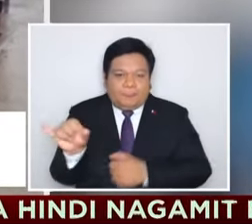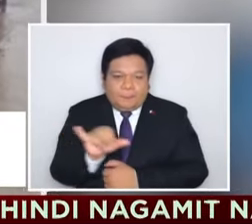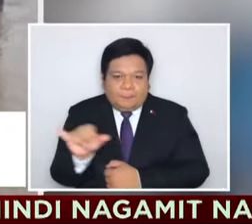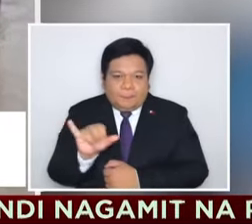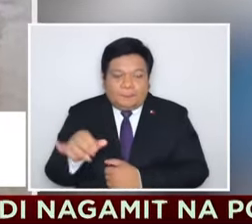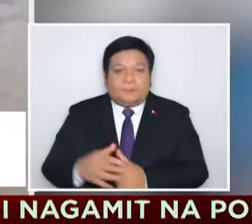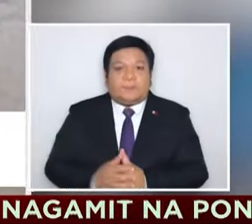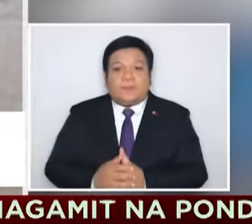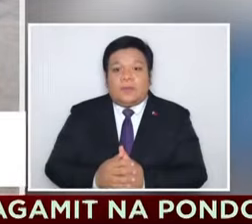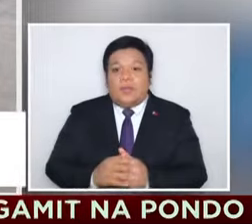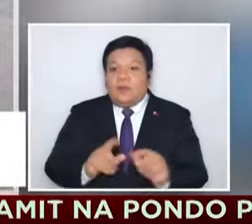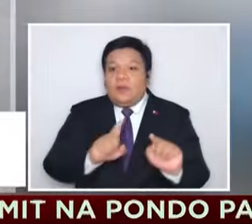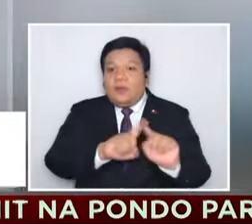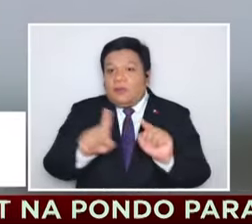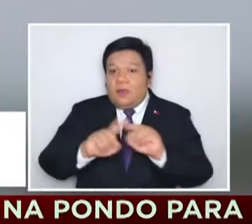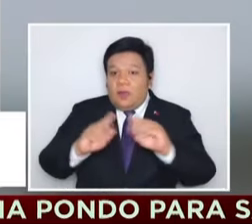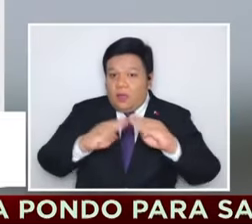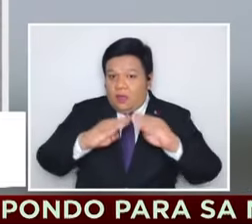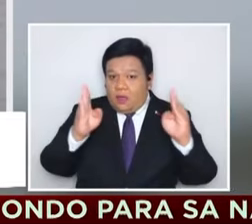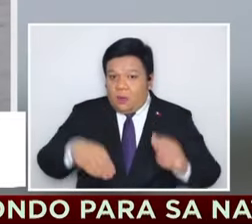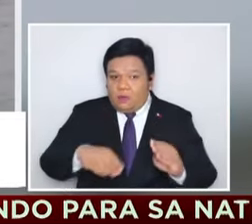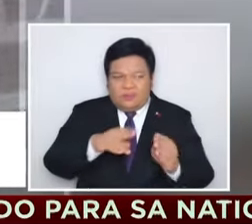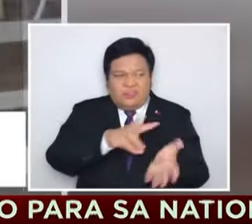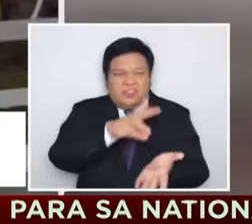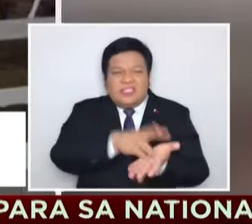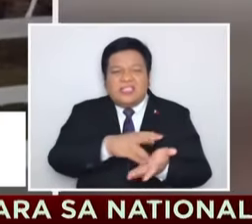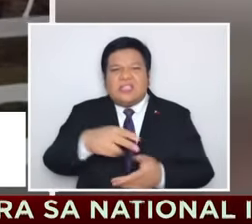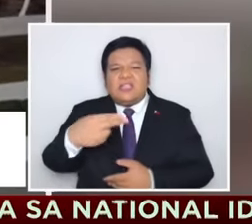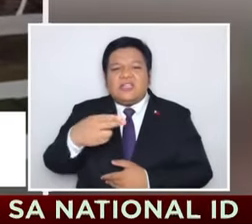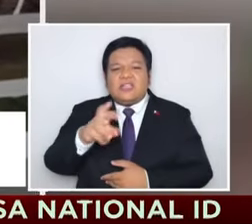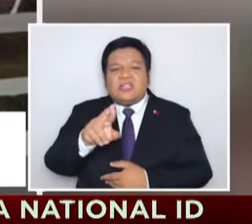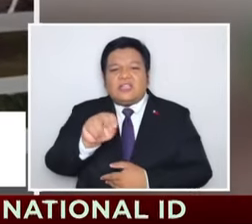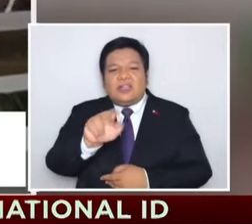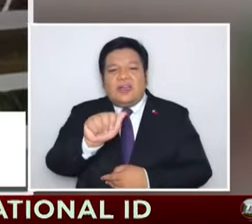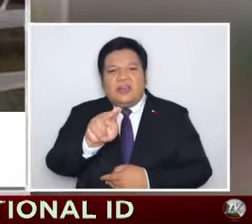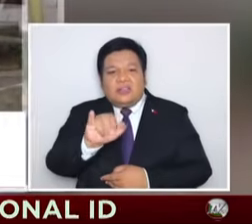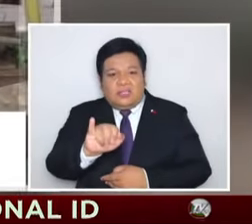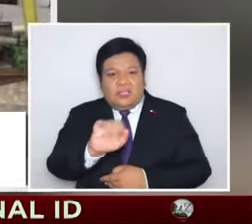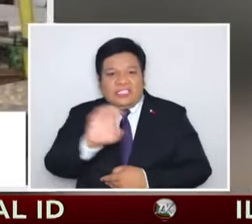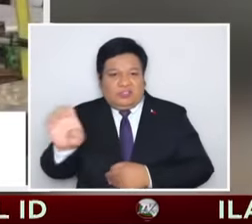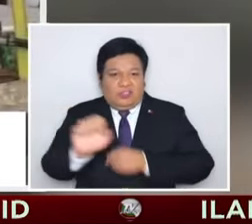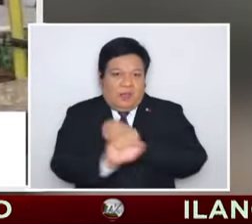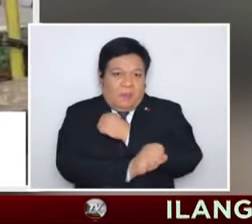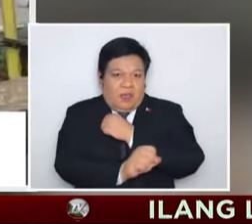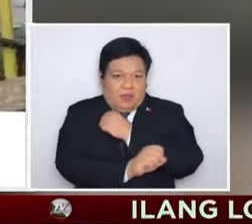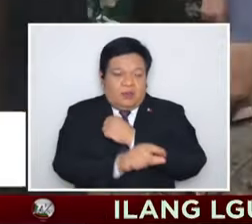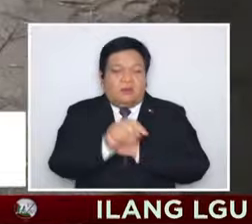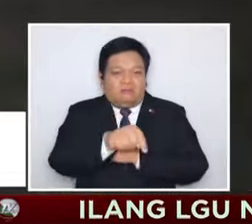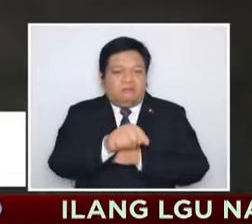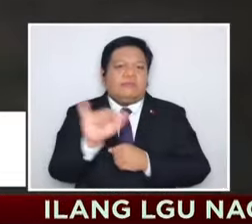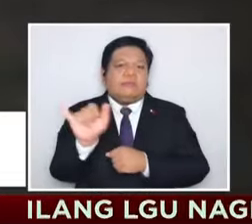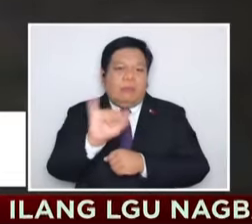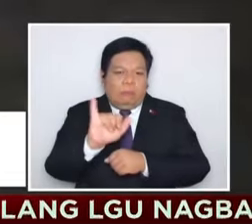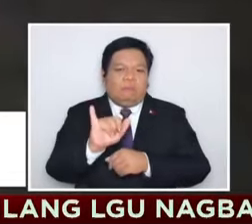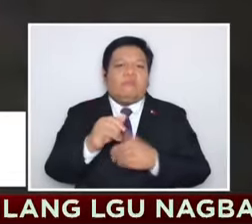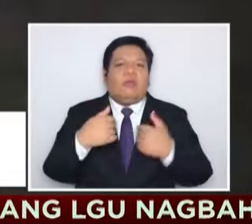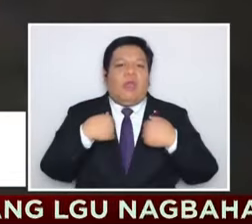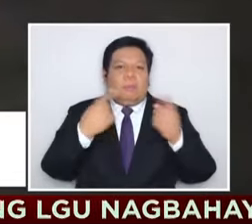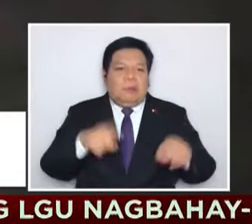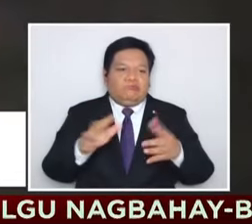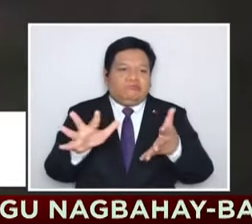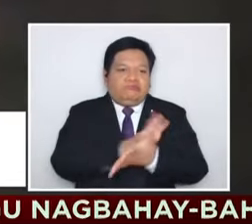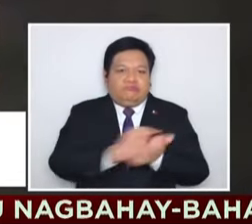ang ilang mga bahay sa Hernani sa Eastern Samar, kung saan unang nag-landfall ang bagyo. sa mga